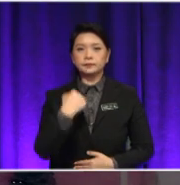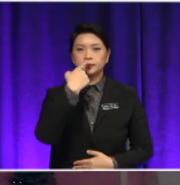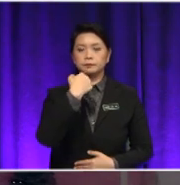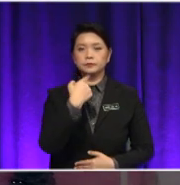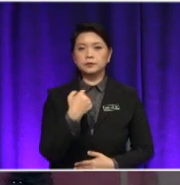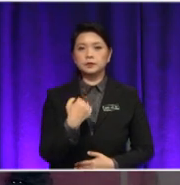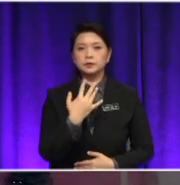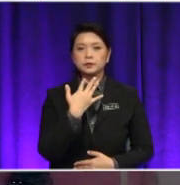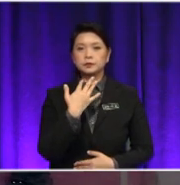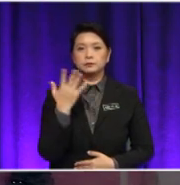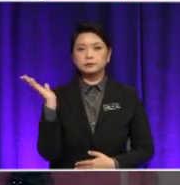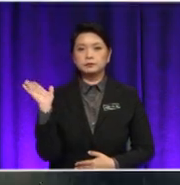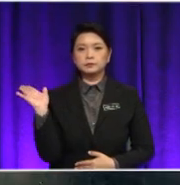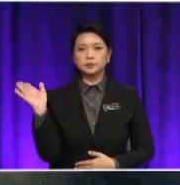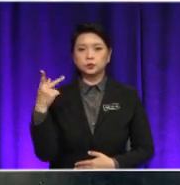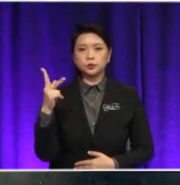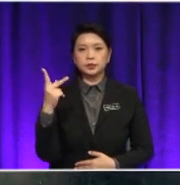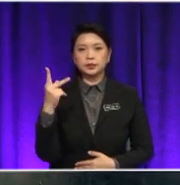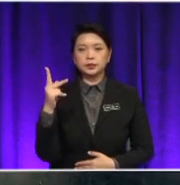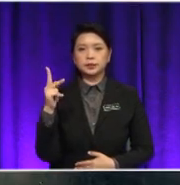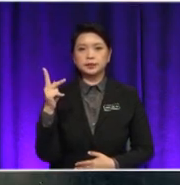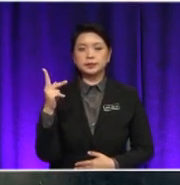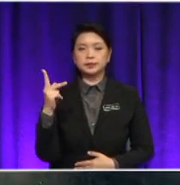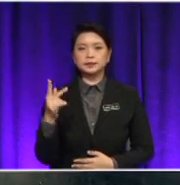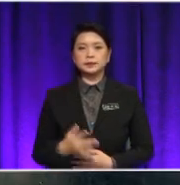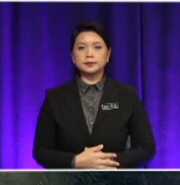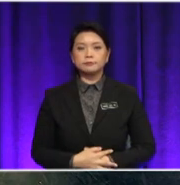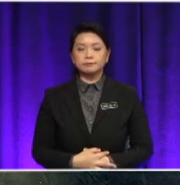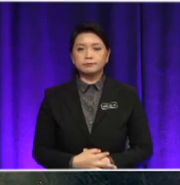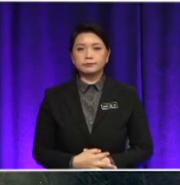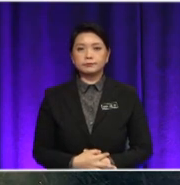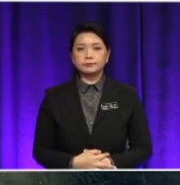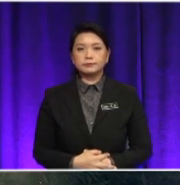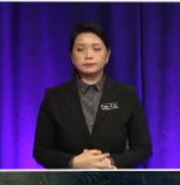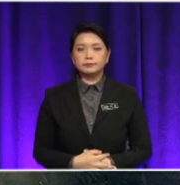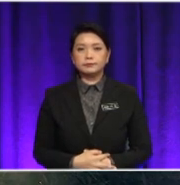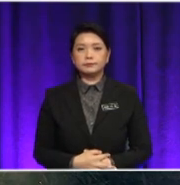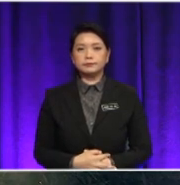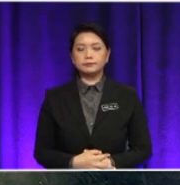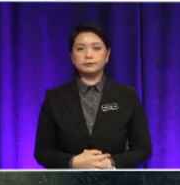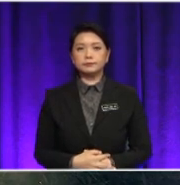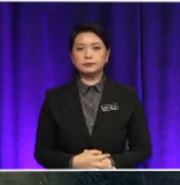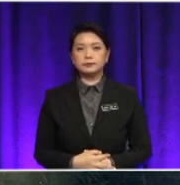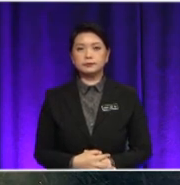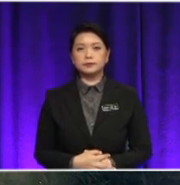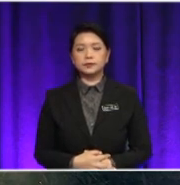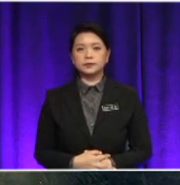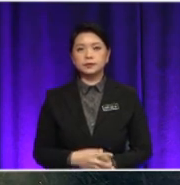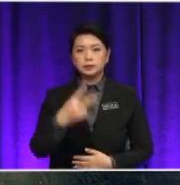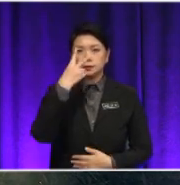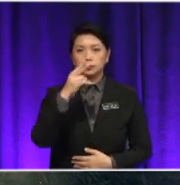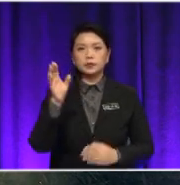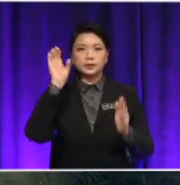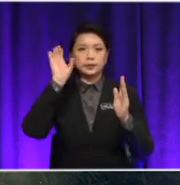Siapakah muridnya? Angkat tangan. Warna kuning siapa? Warna Lavanya. Kuning. Lavanya. Okey, Lavanya. Tengok daripada gambar